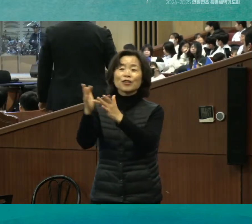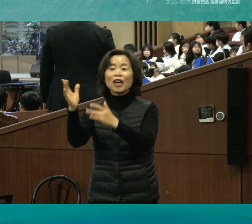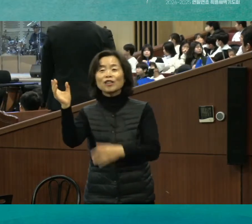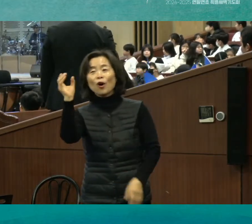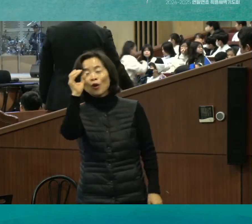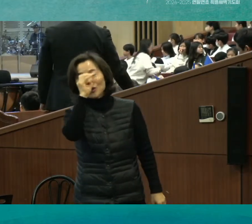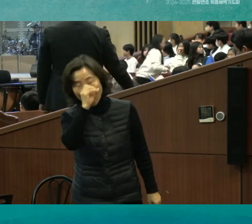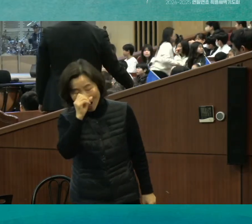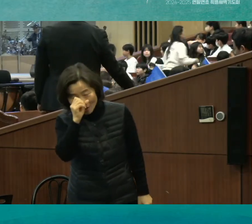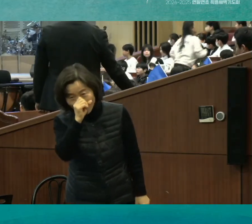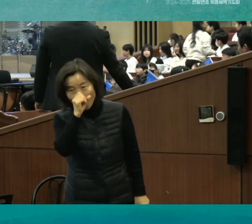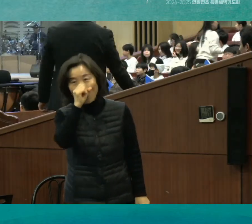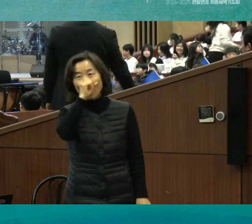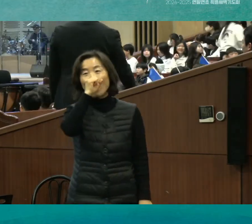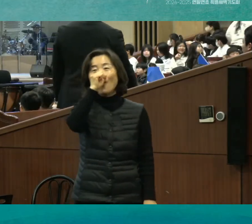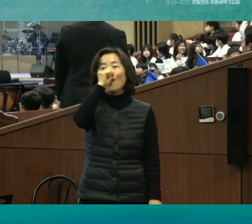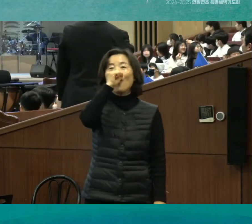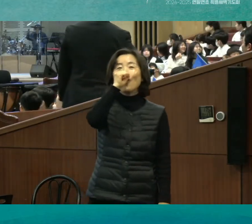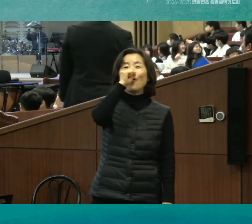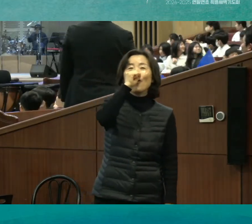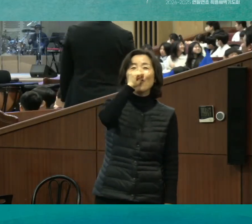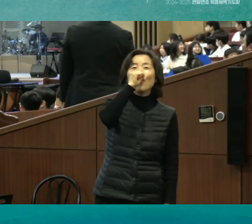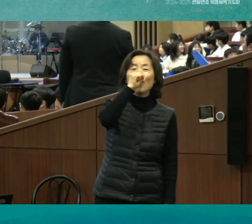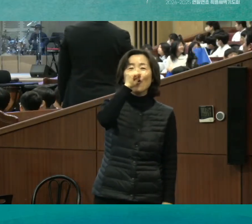예수가 좋다고